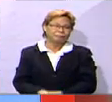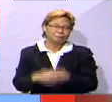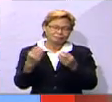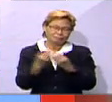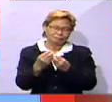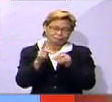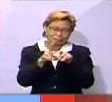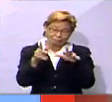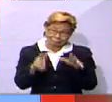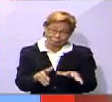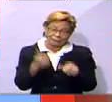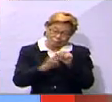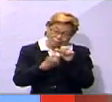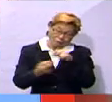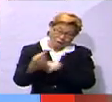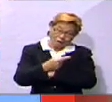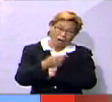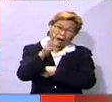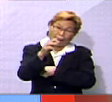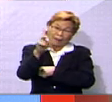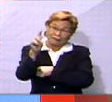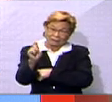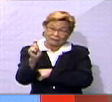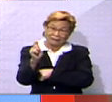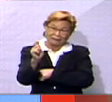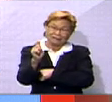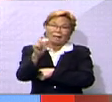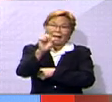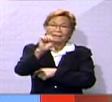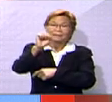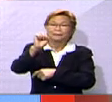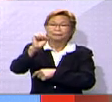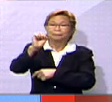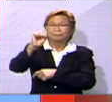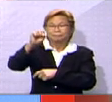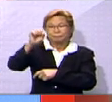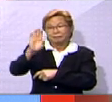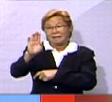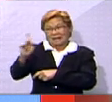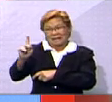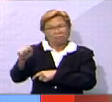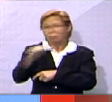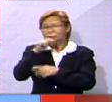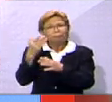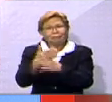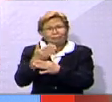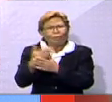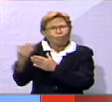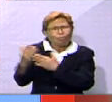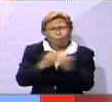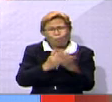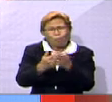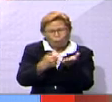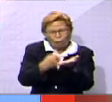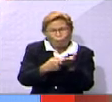Jumlah penumpang harian transit aliran masa MRT laluan sungai Buloh Kajang SBK tidak terjejas meskipun